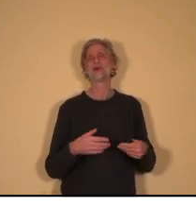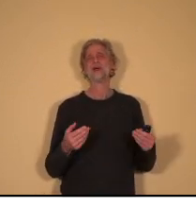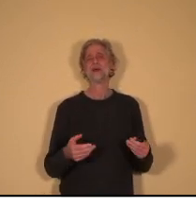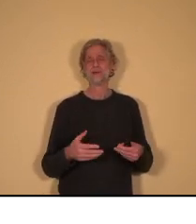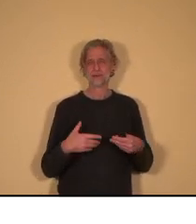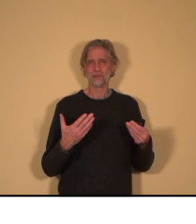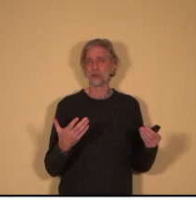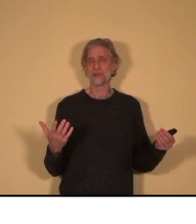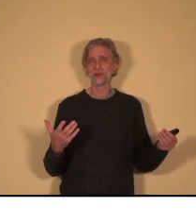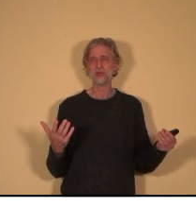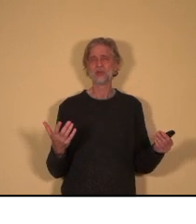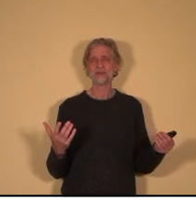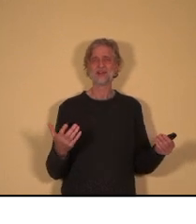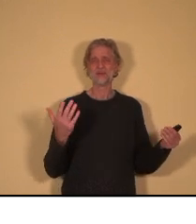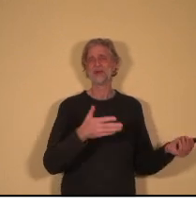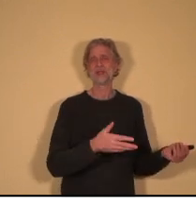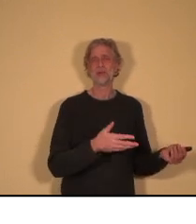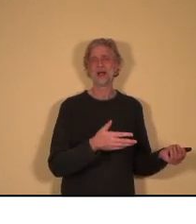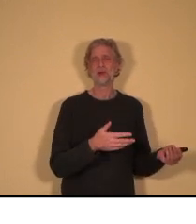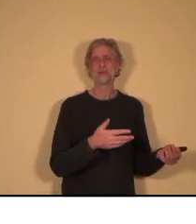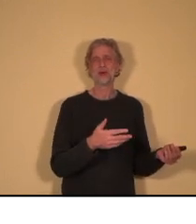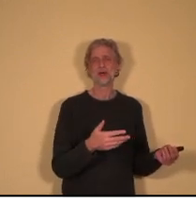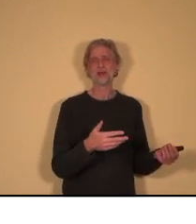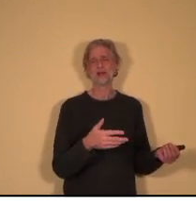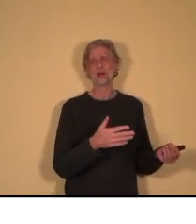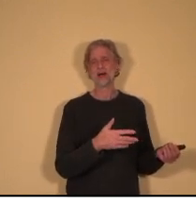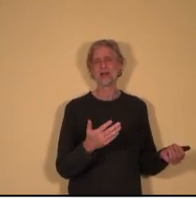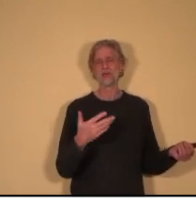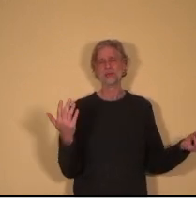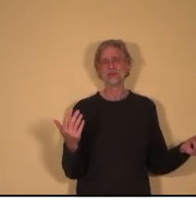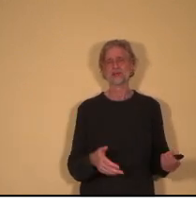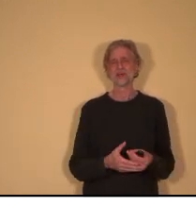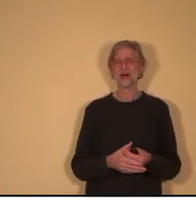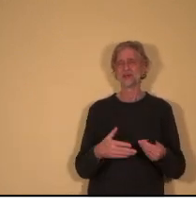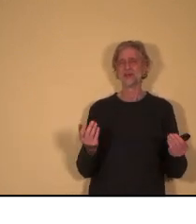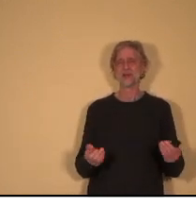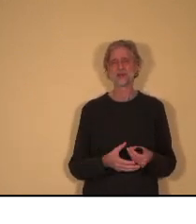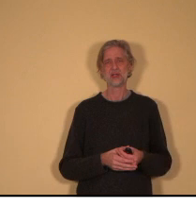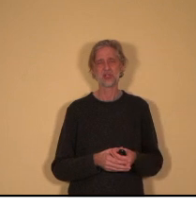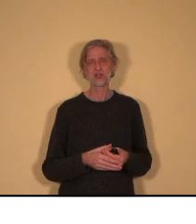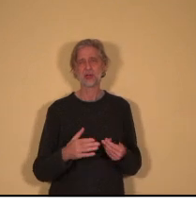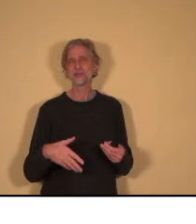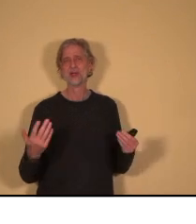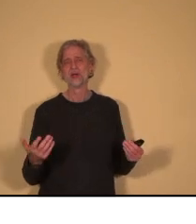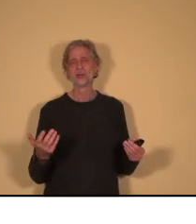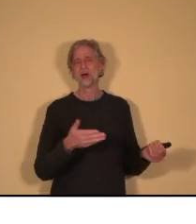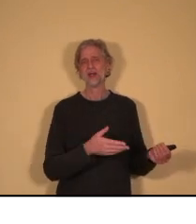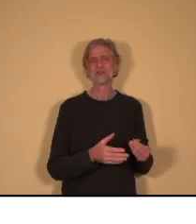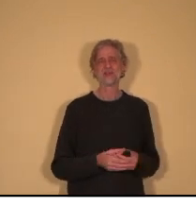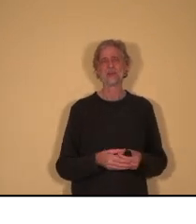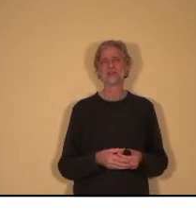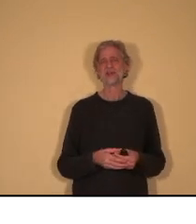auf. Verdünnt durch was? Wenn wir mit normaler Luft verbrennen, ja, normale Luft ist 78% Stickstoff und